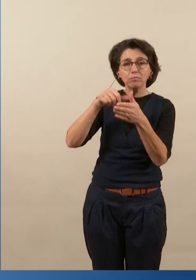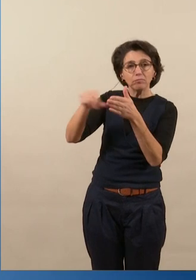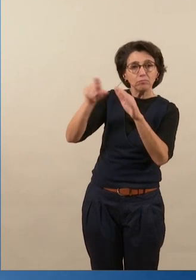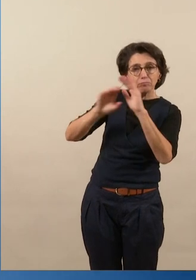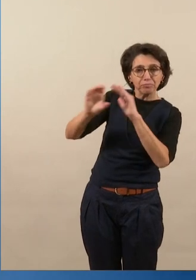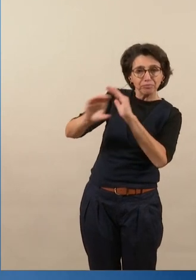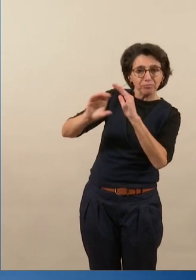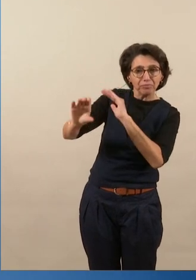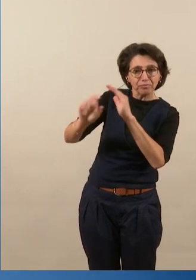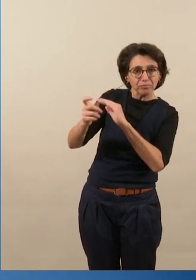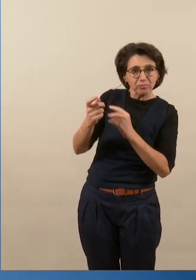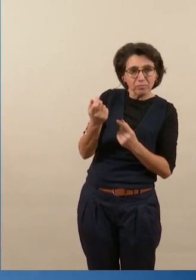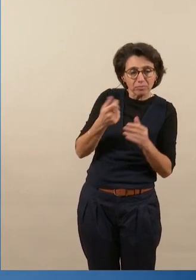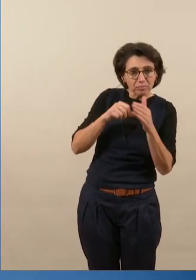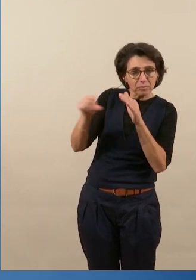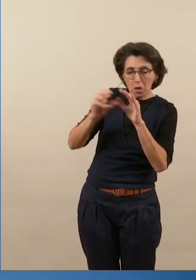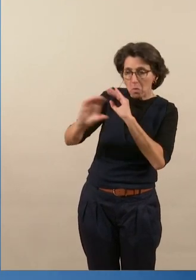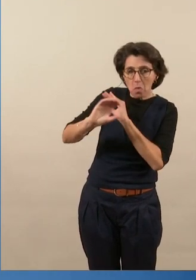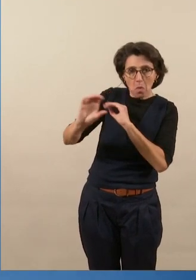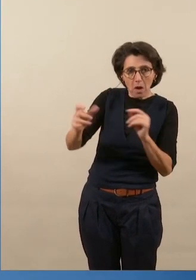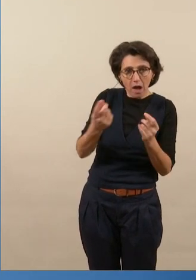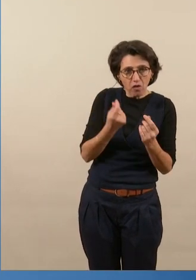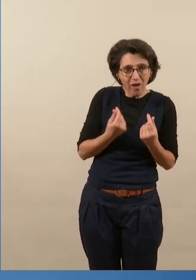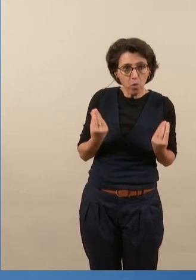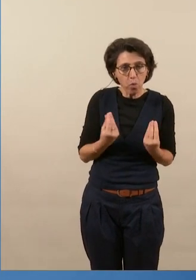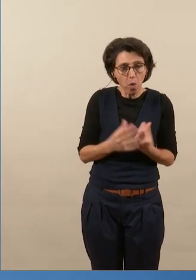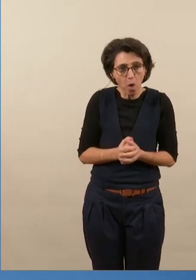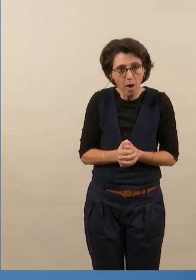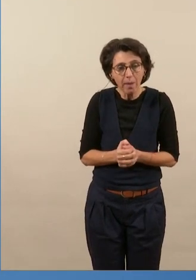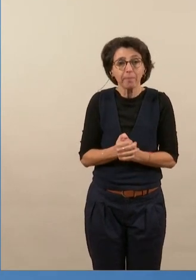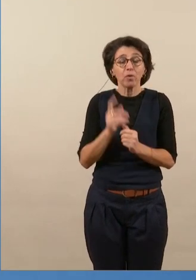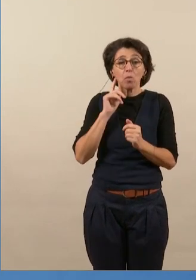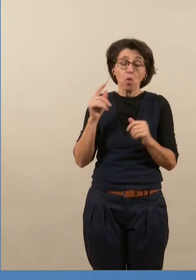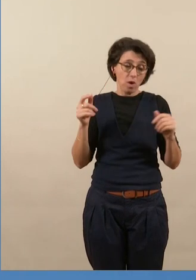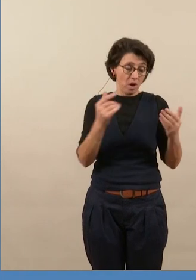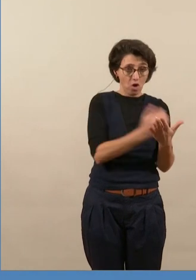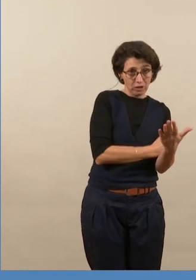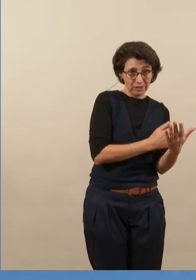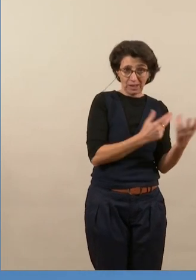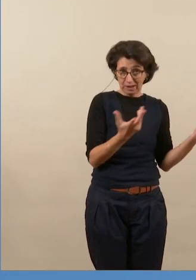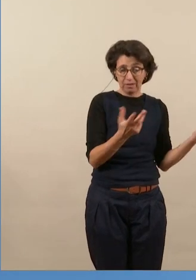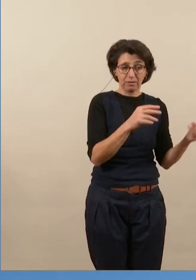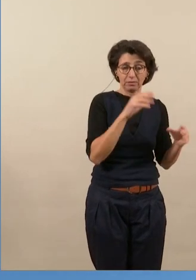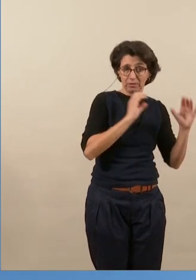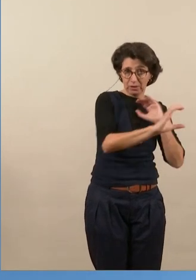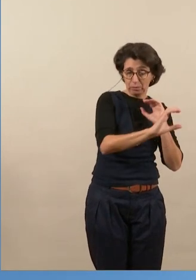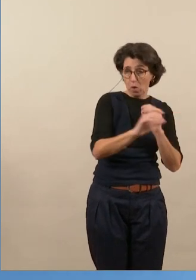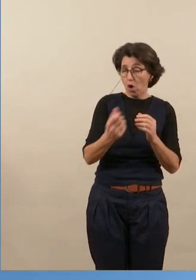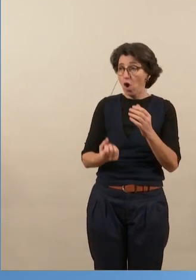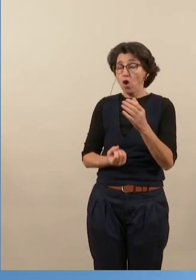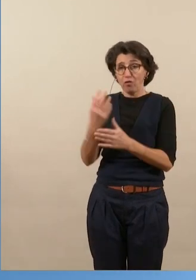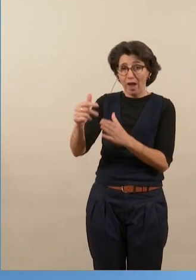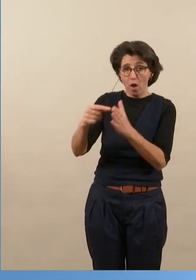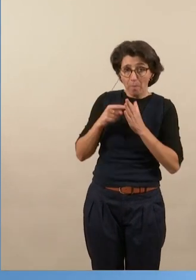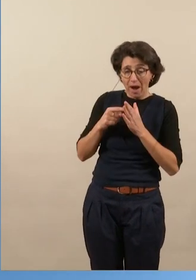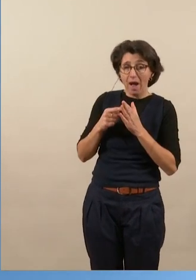à 2023 euh parce que si on est de très très bonne volonté qu'on additionne recette propres d'investissement emprint nouveau épargne brut il